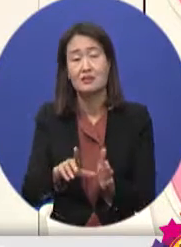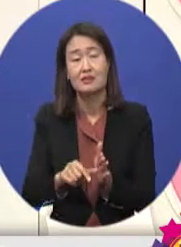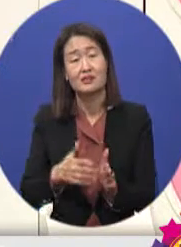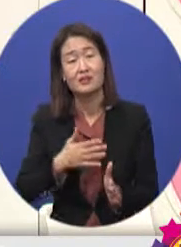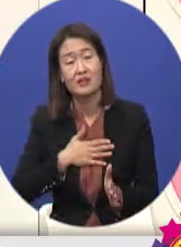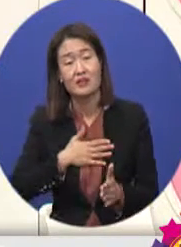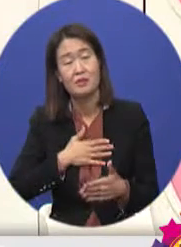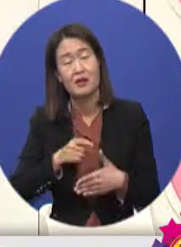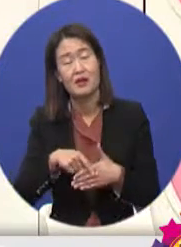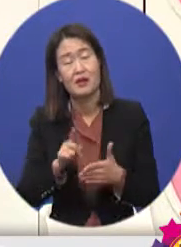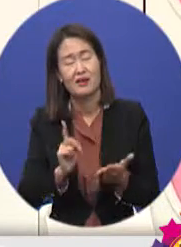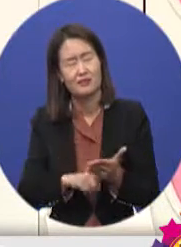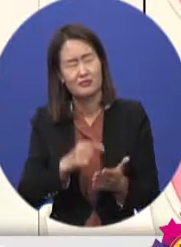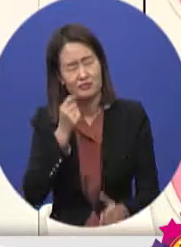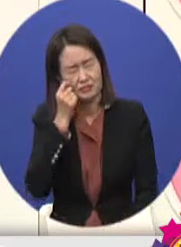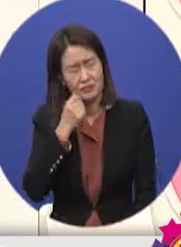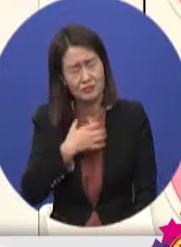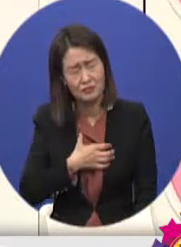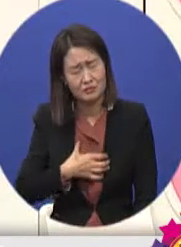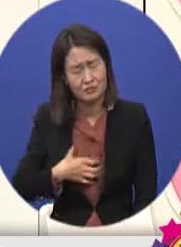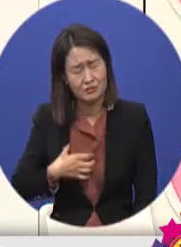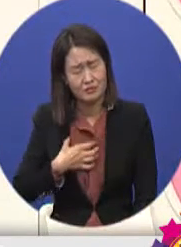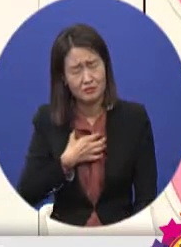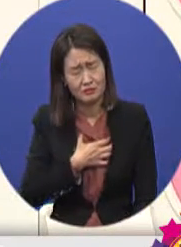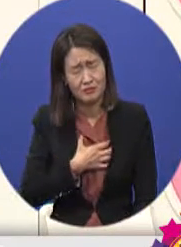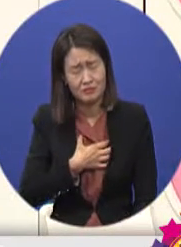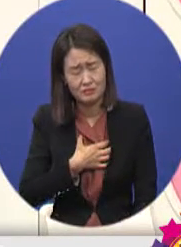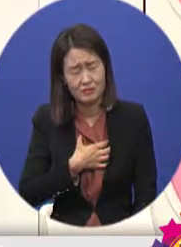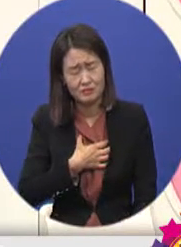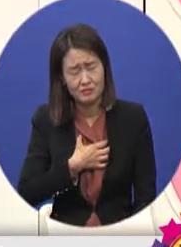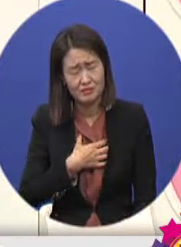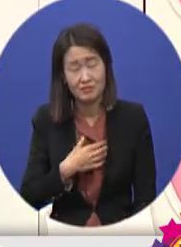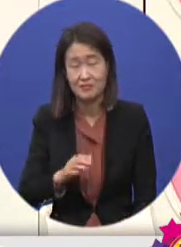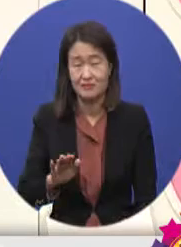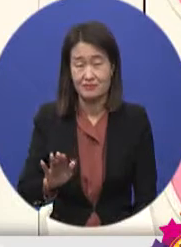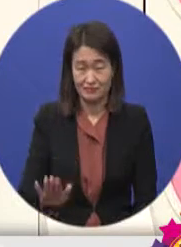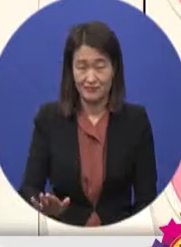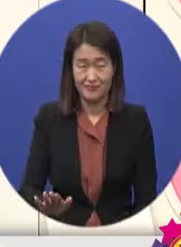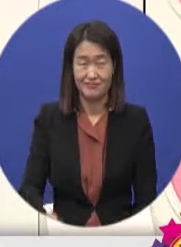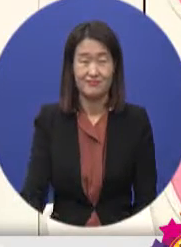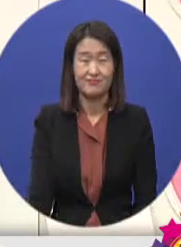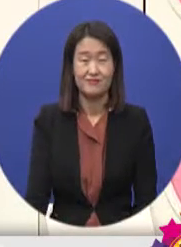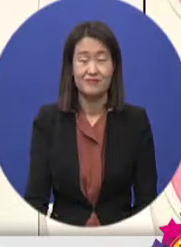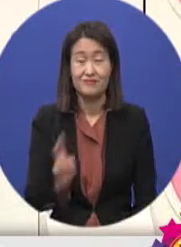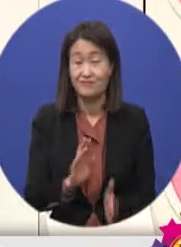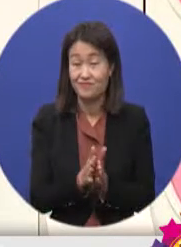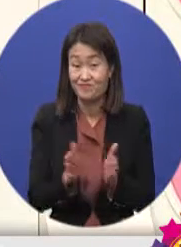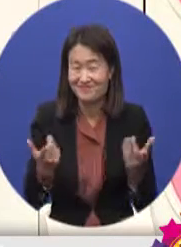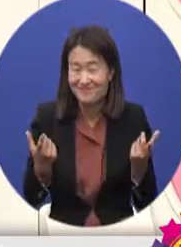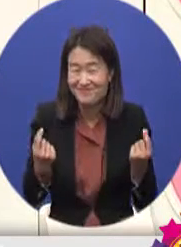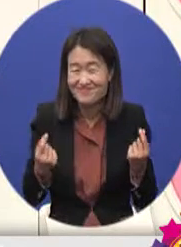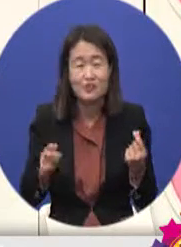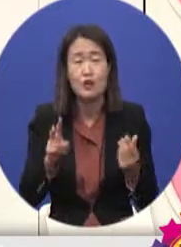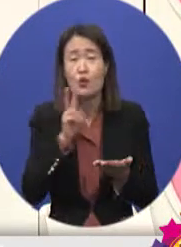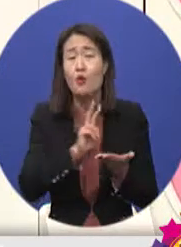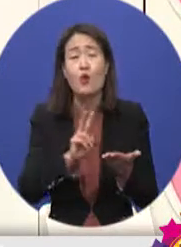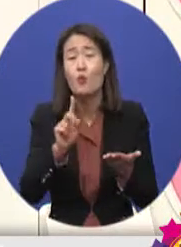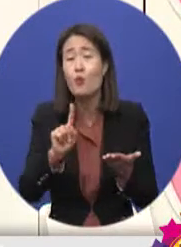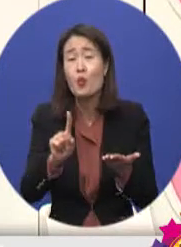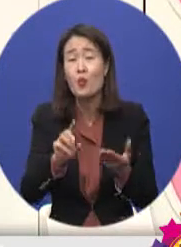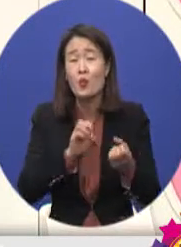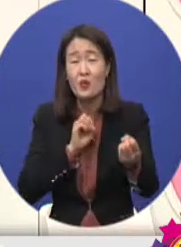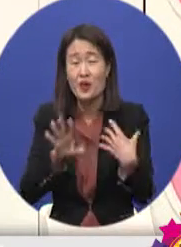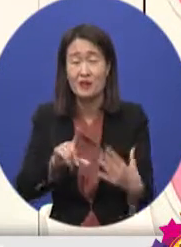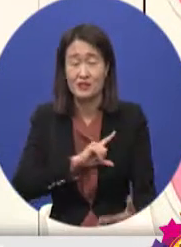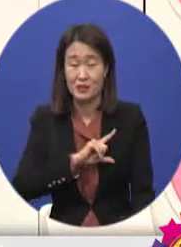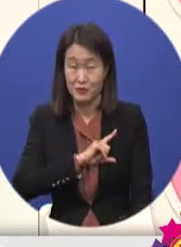그리워지면 내 마음 서글퍼지네 이렇게 하는 노래요. 이 노래는